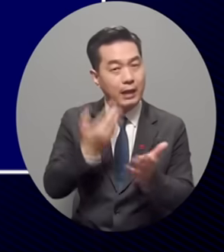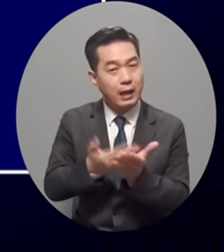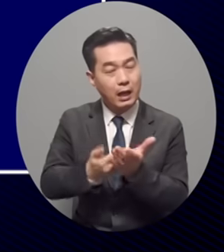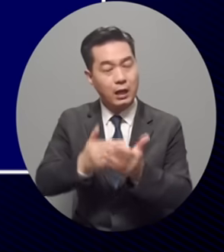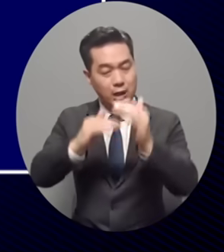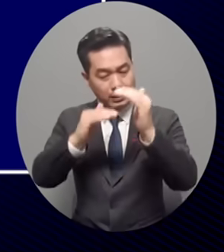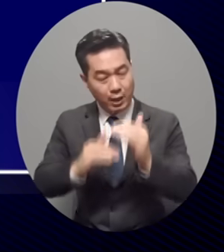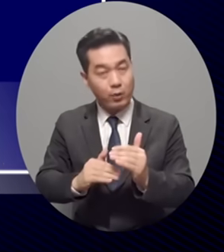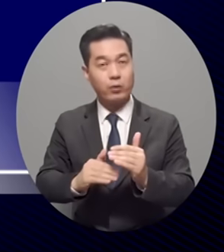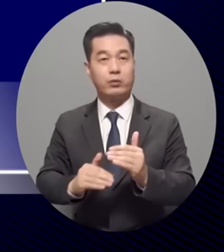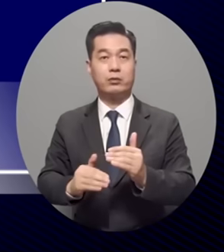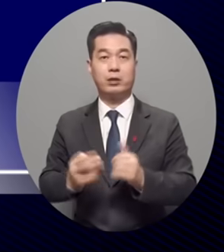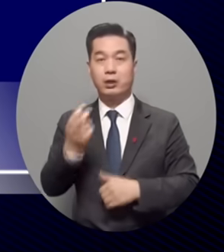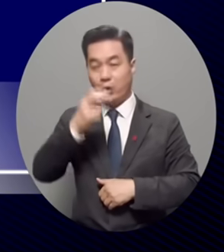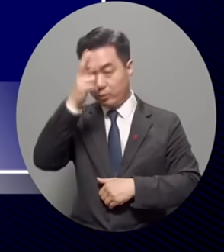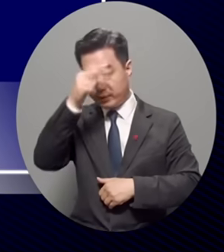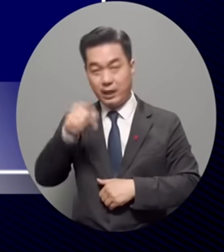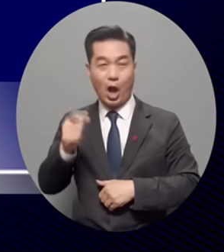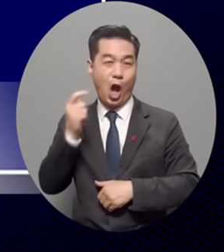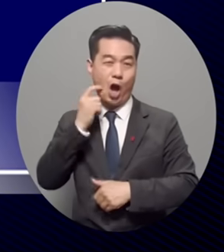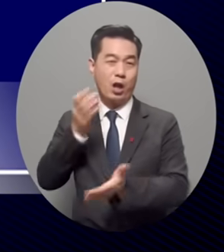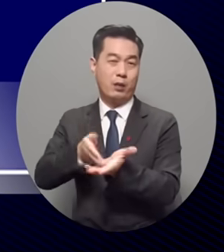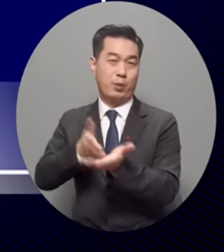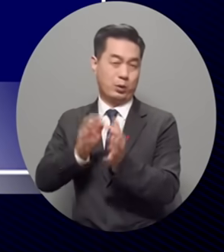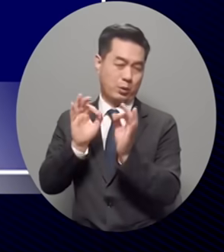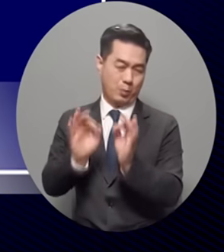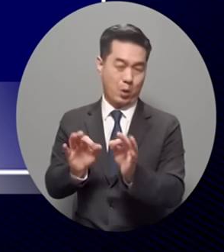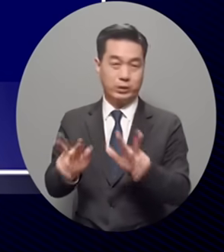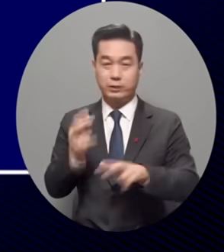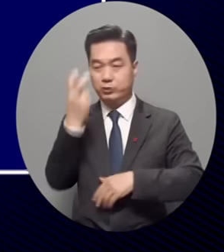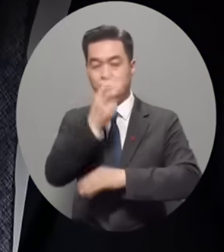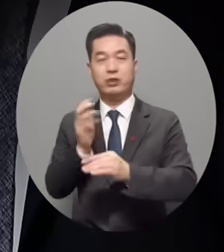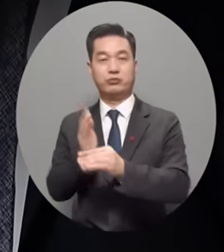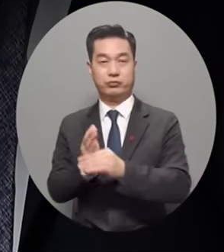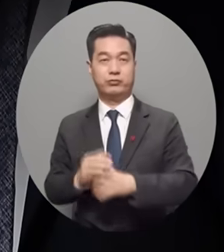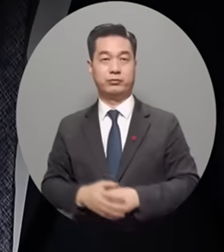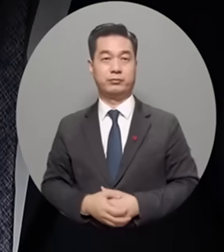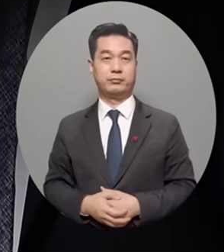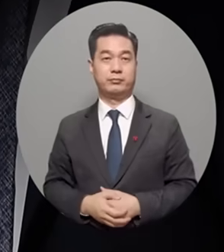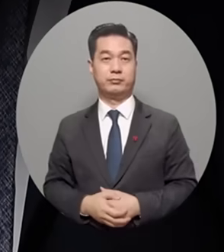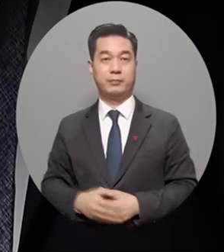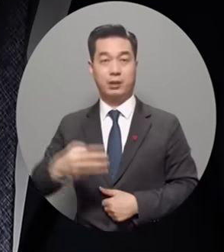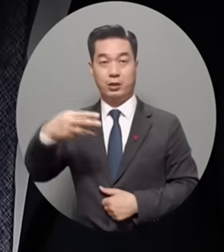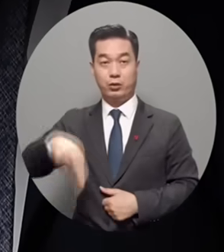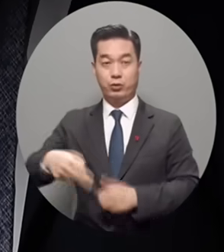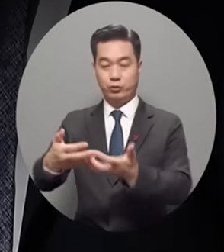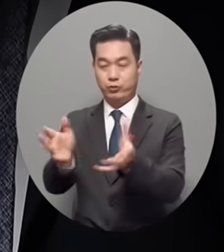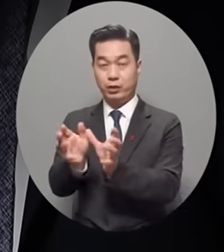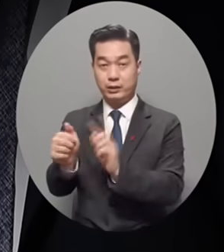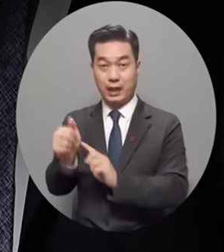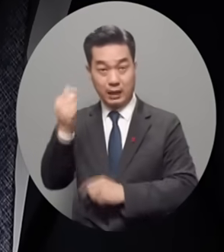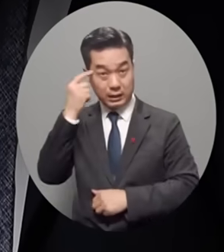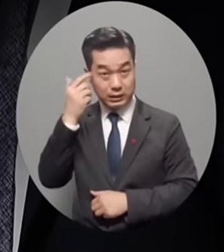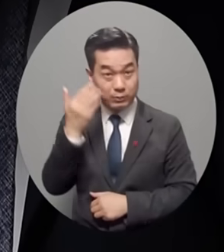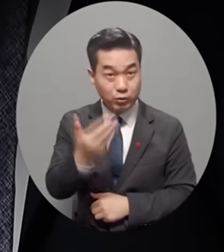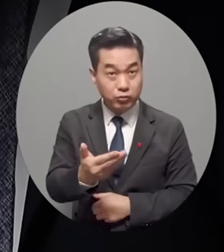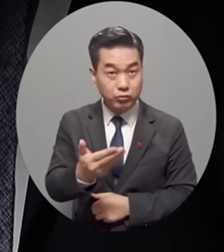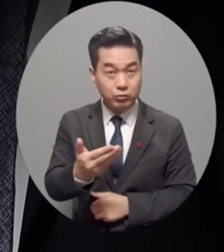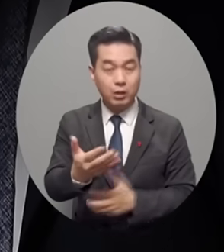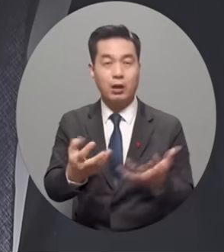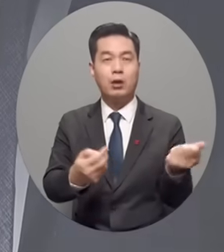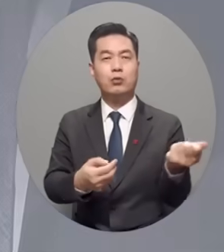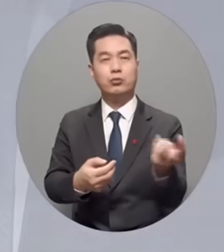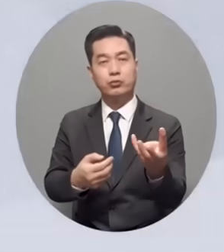내용으로 검찰은 이를 허위 보도로 보고 현재 수사 중입니다. 류 위원장의 물음에 직원이 다수 민원이